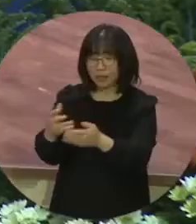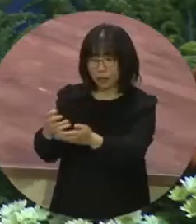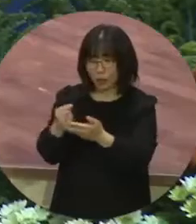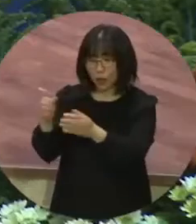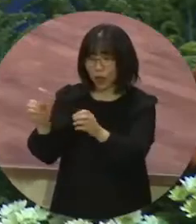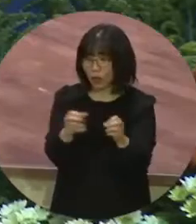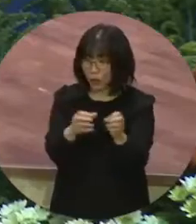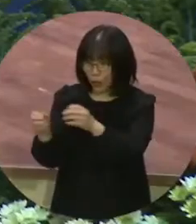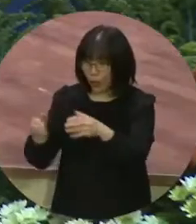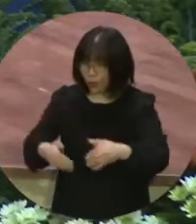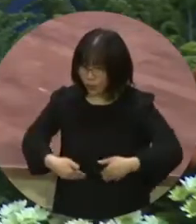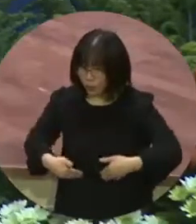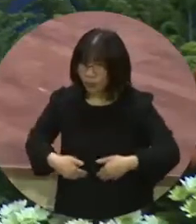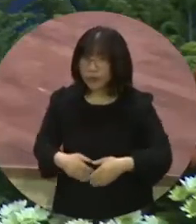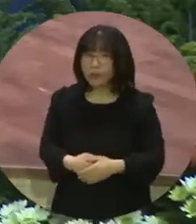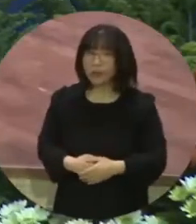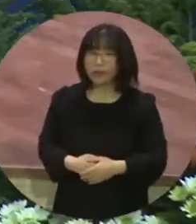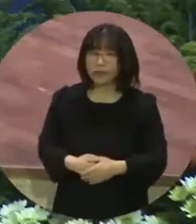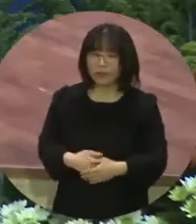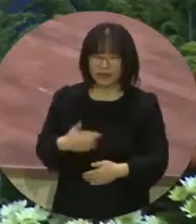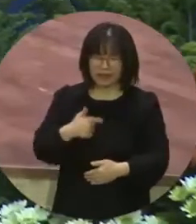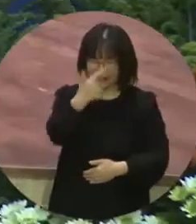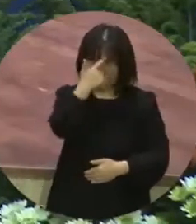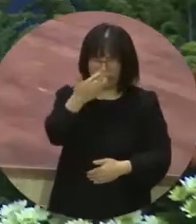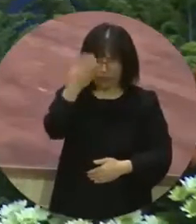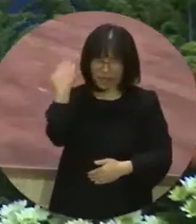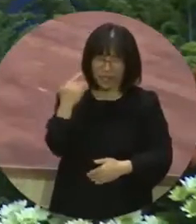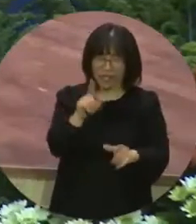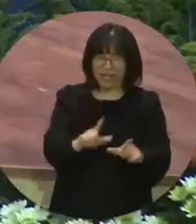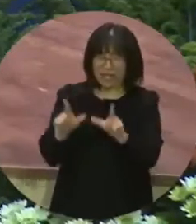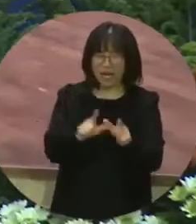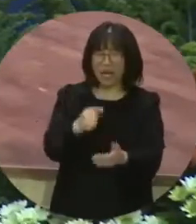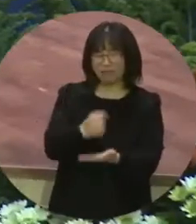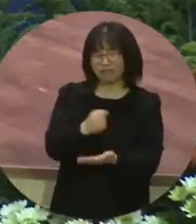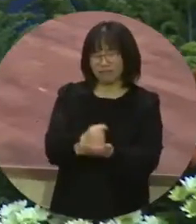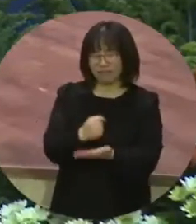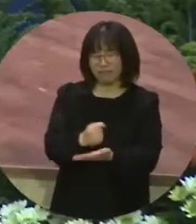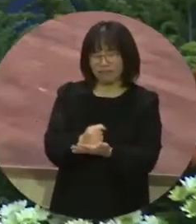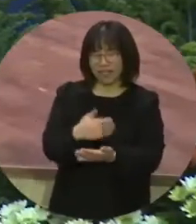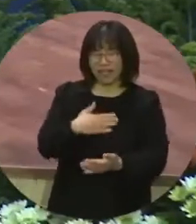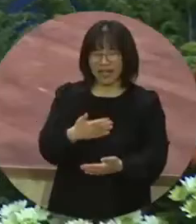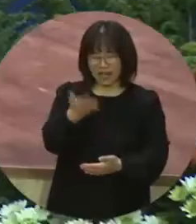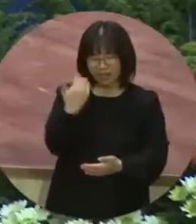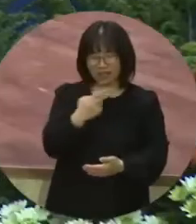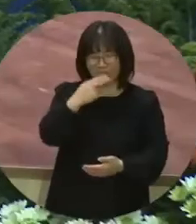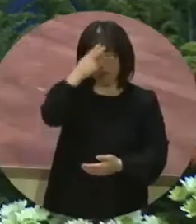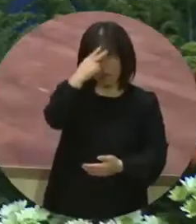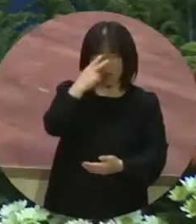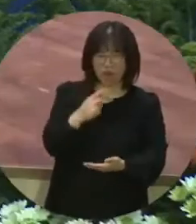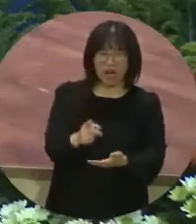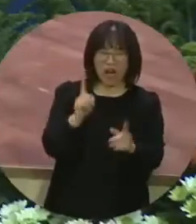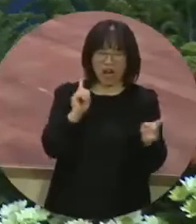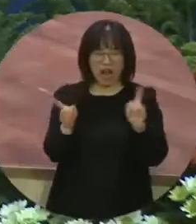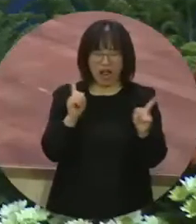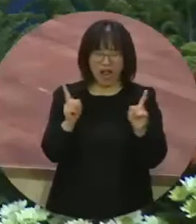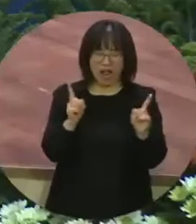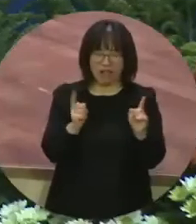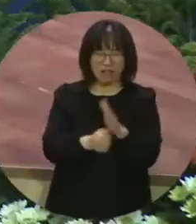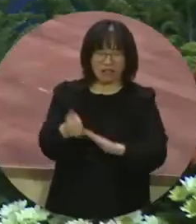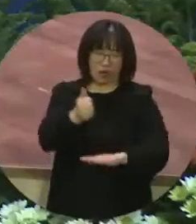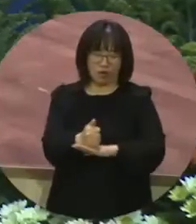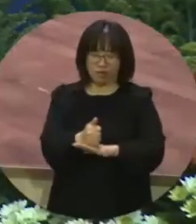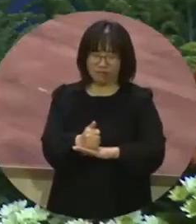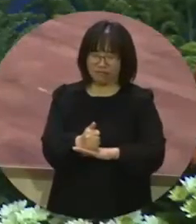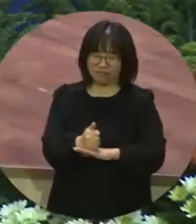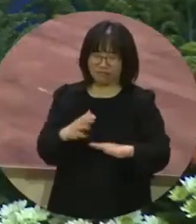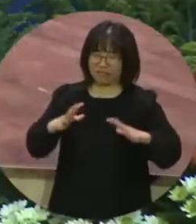그 성경적 포럼 아닌 건 내가 옛날에 뭐 이러사라 이러다 내가 막 수주증백인데 내가 어쩌다가 내가 막 사대성공 이건